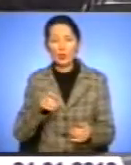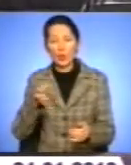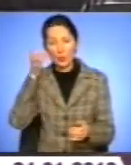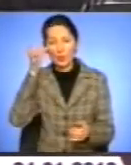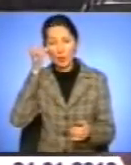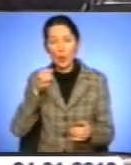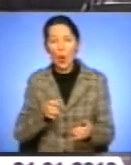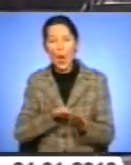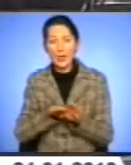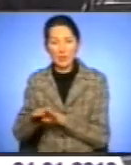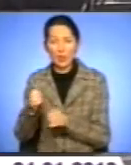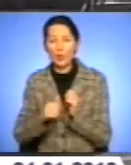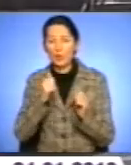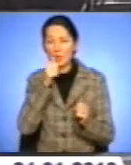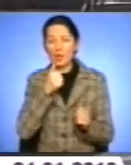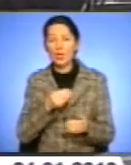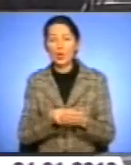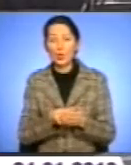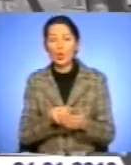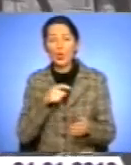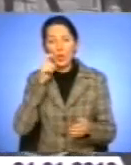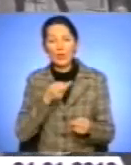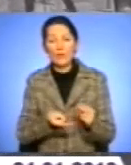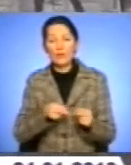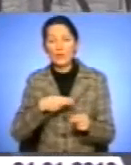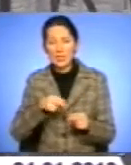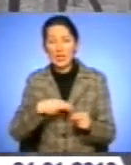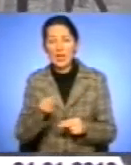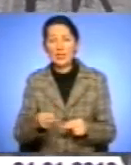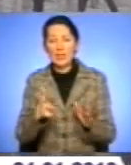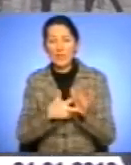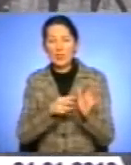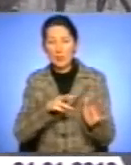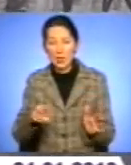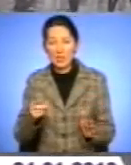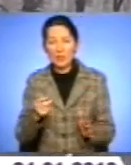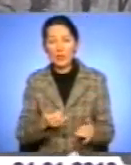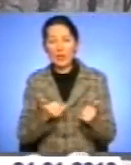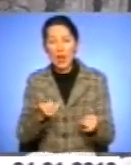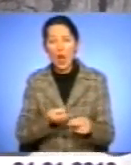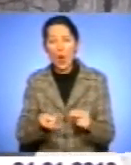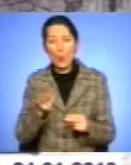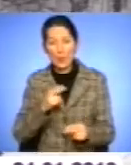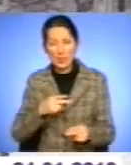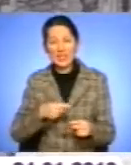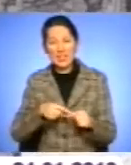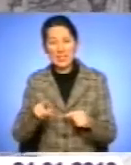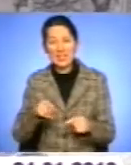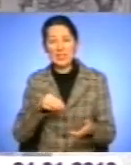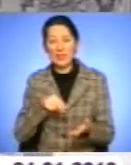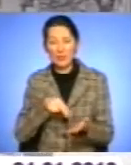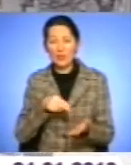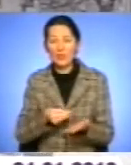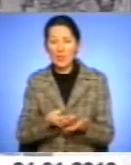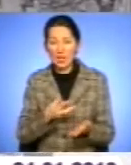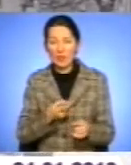більше за всіх. Це стосуватиметься комунальних, якщо запрацює урядова новація. Для заможних українців підвищать тарифи до економічно обґрунтованого